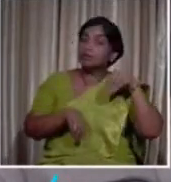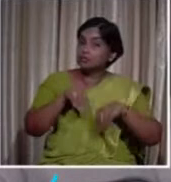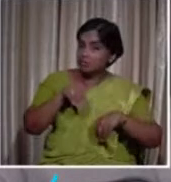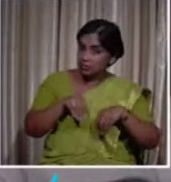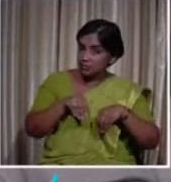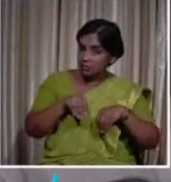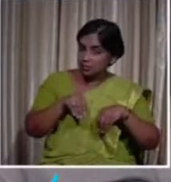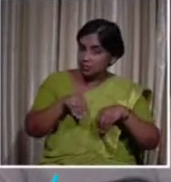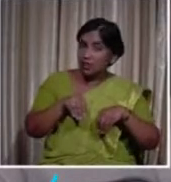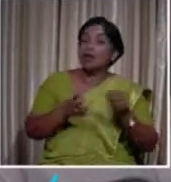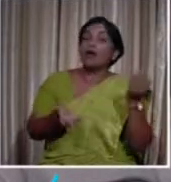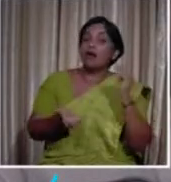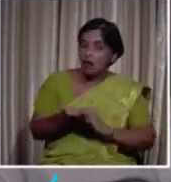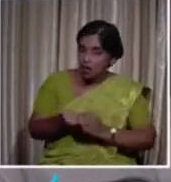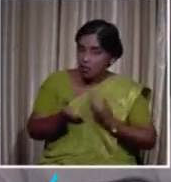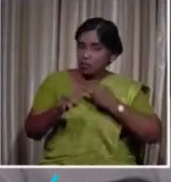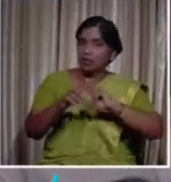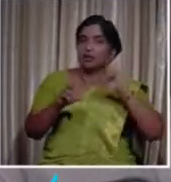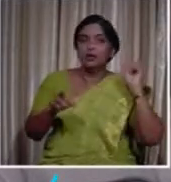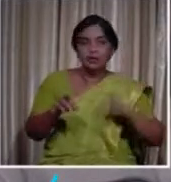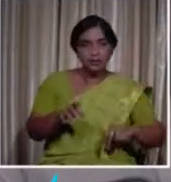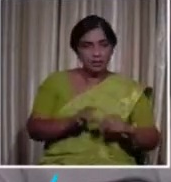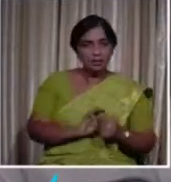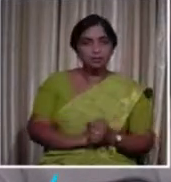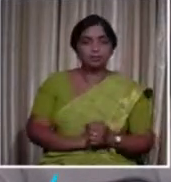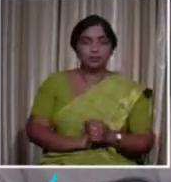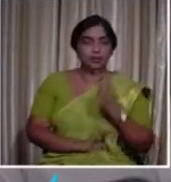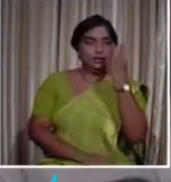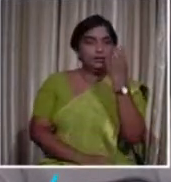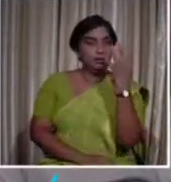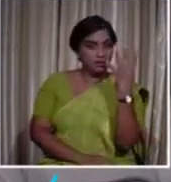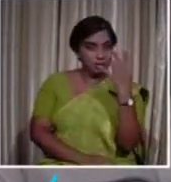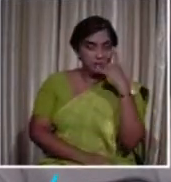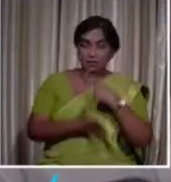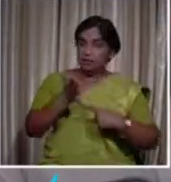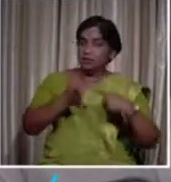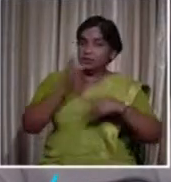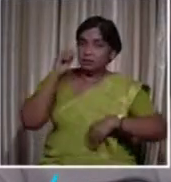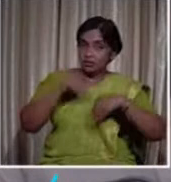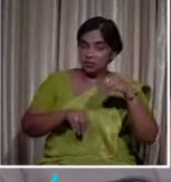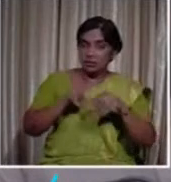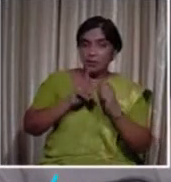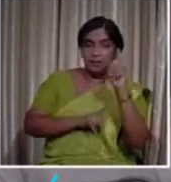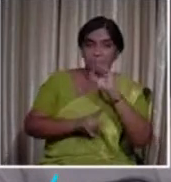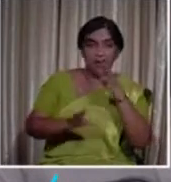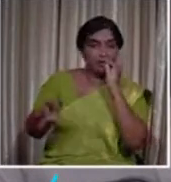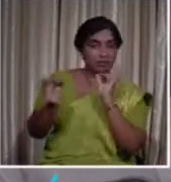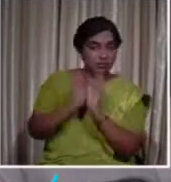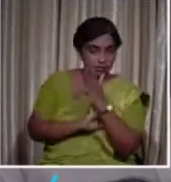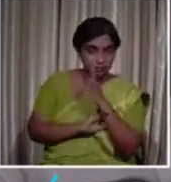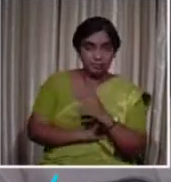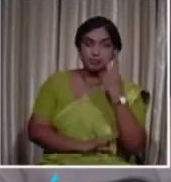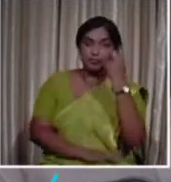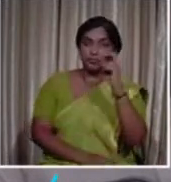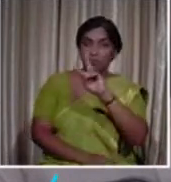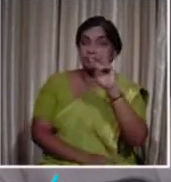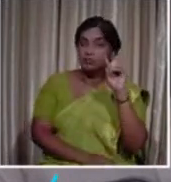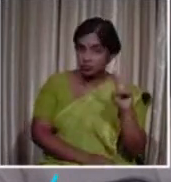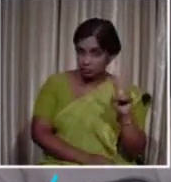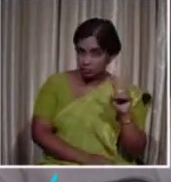पवत्वीम नवत इल्ला अस्वीम 2004 चंदेन पार्लिमेंतु गिनिगत्ता